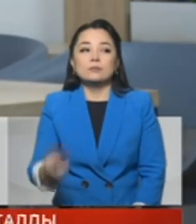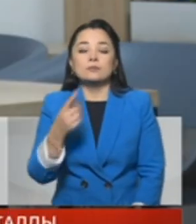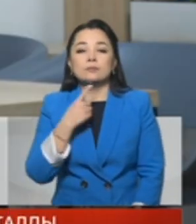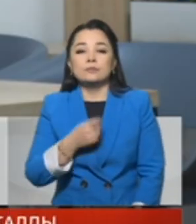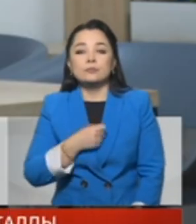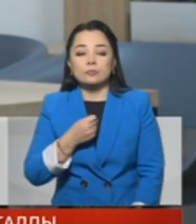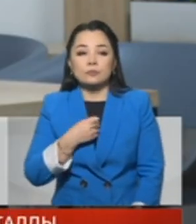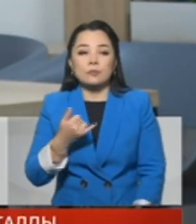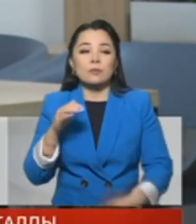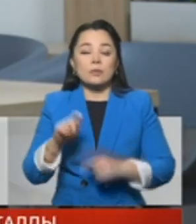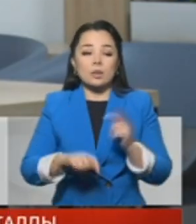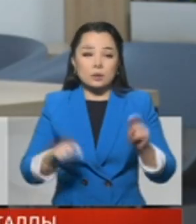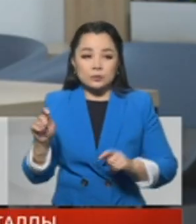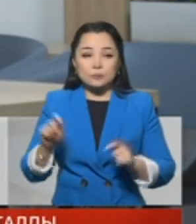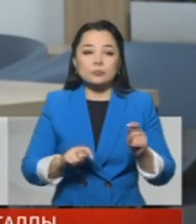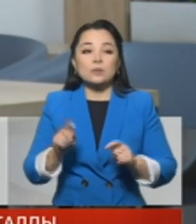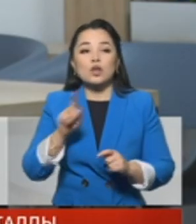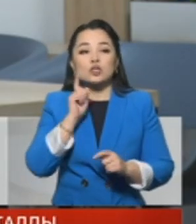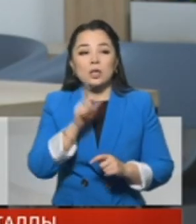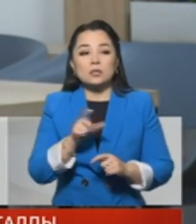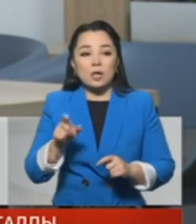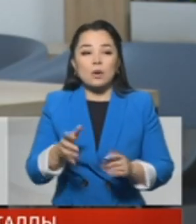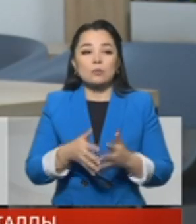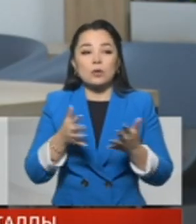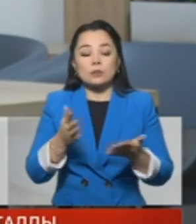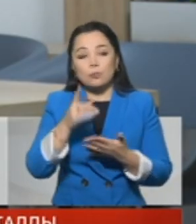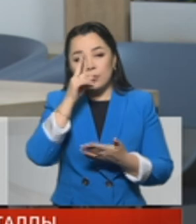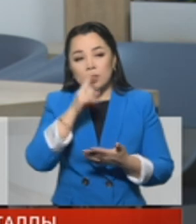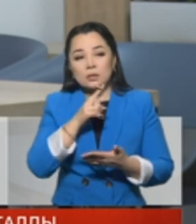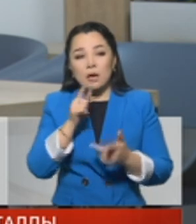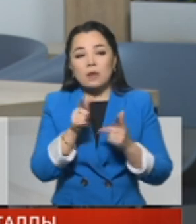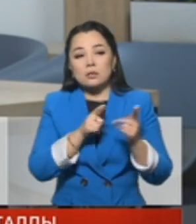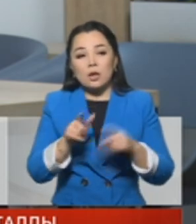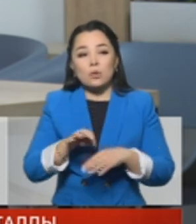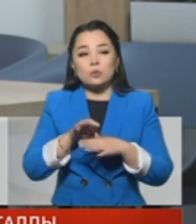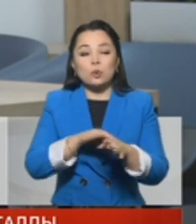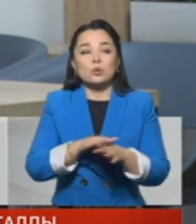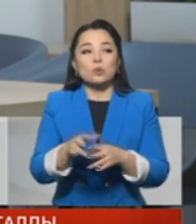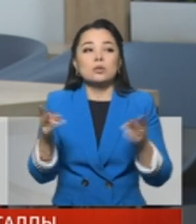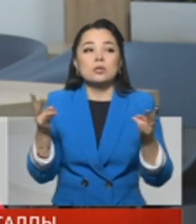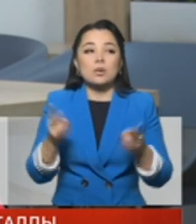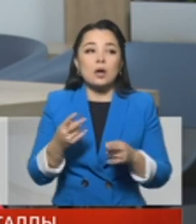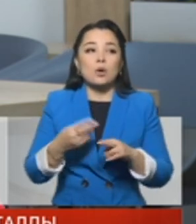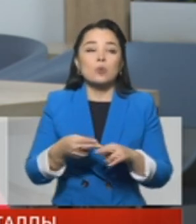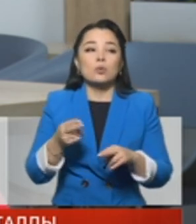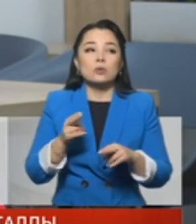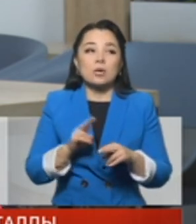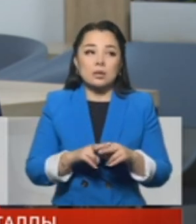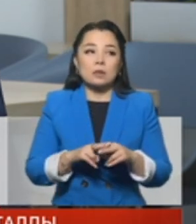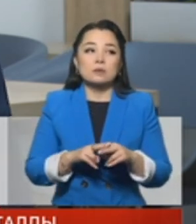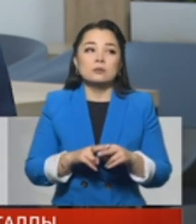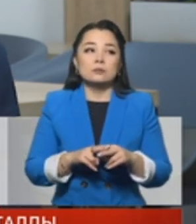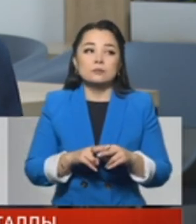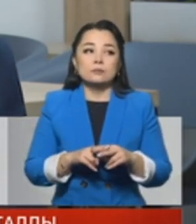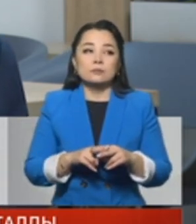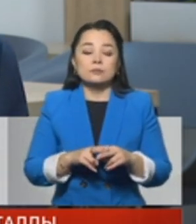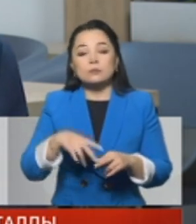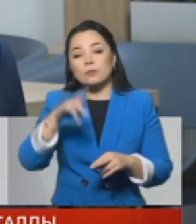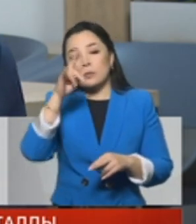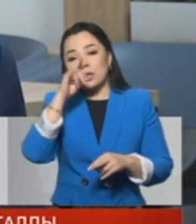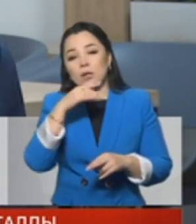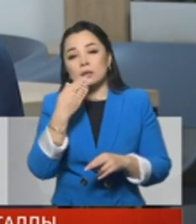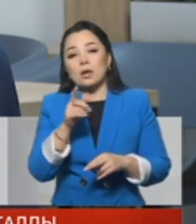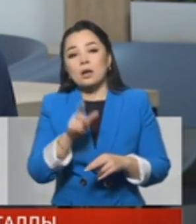келетін жастар бар ғой. Соларды ең кемінде бір айлық дайындықтан өткізуі керек. Оларға жаңағы